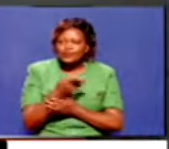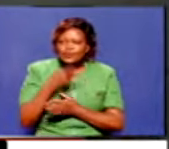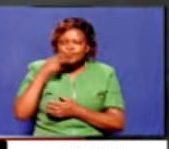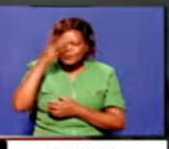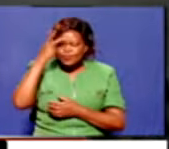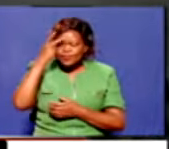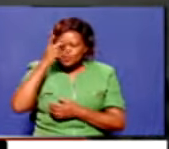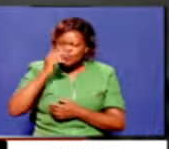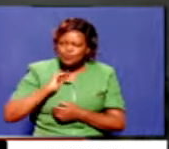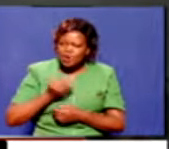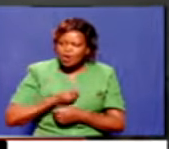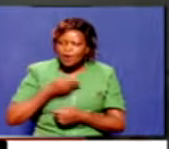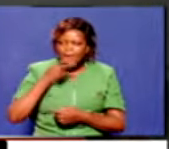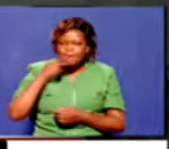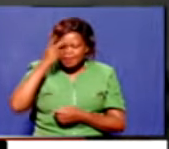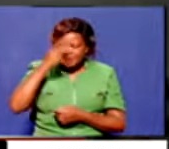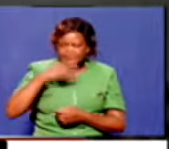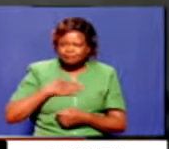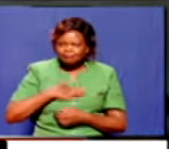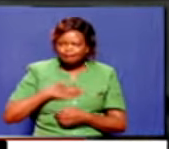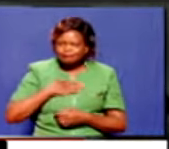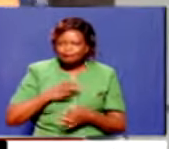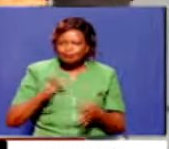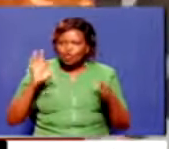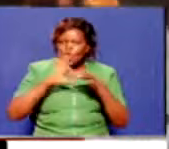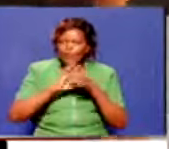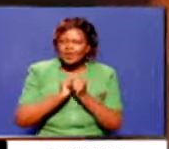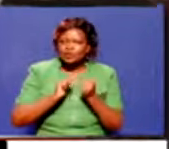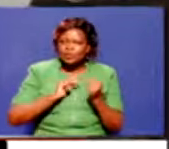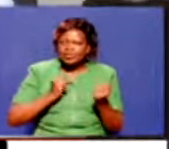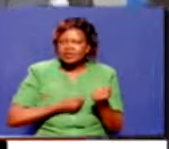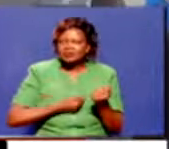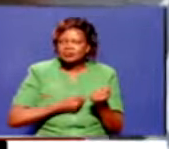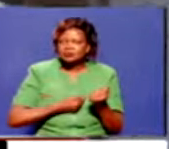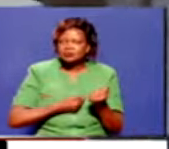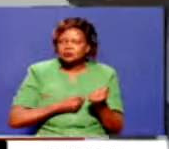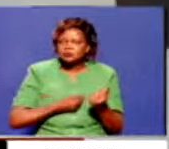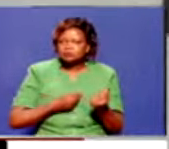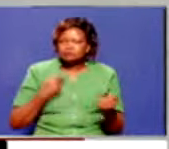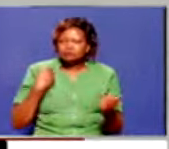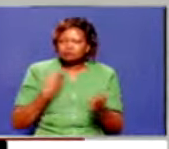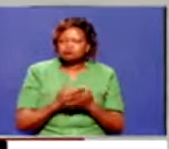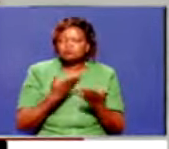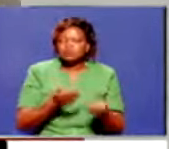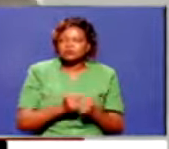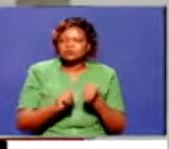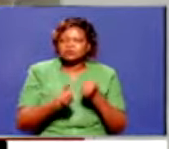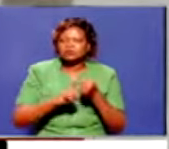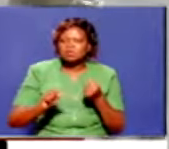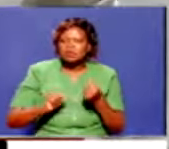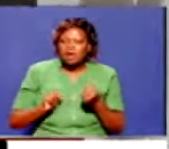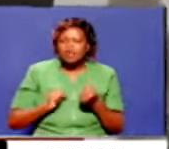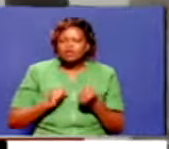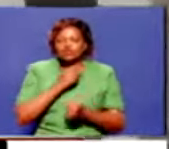our parents, please. Cooperate with us. Hadi sasa wasichana 16 wangali wamelazwa katika hospitali ya